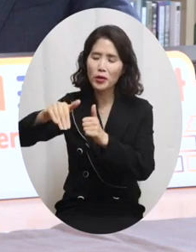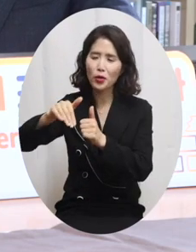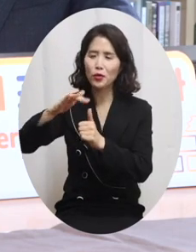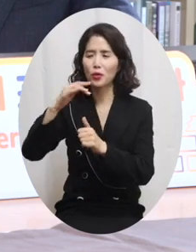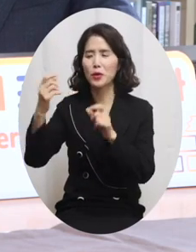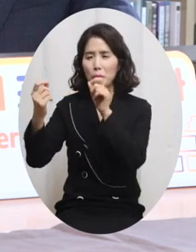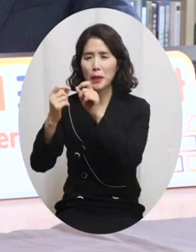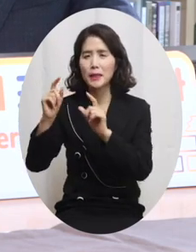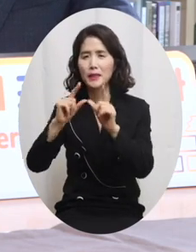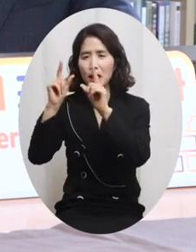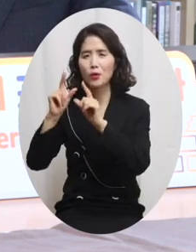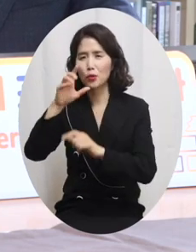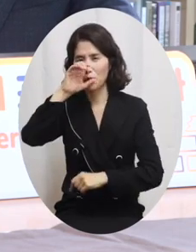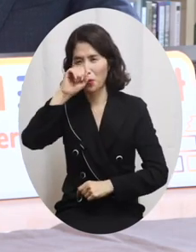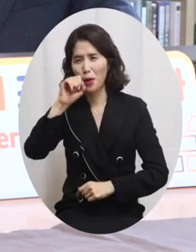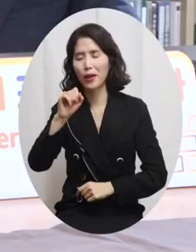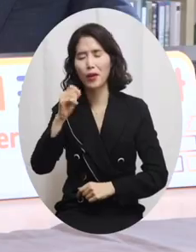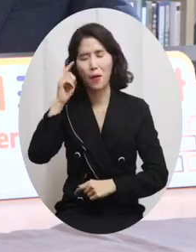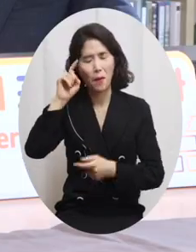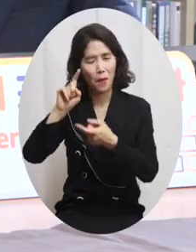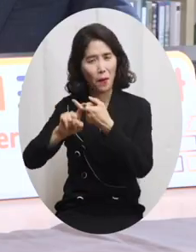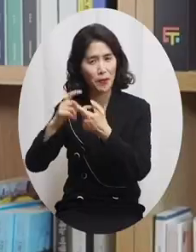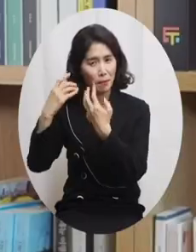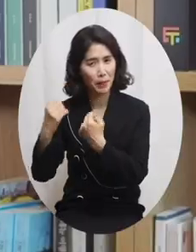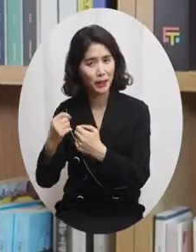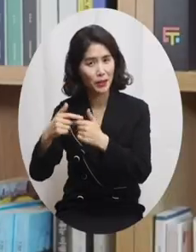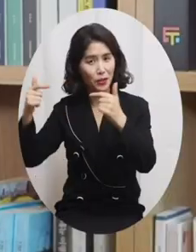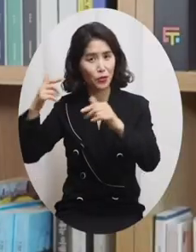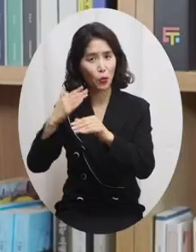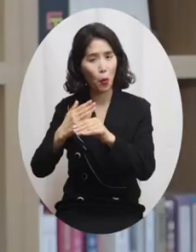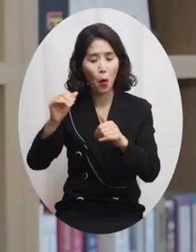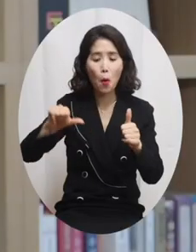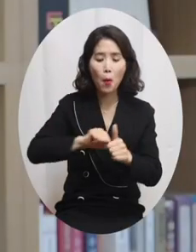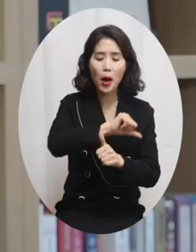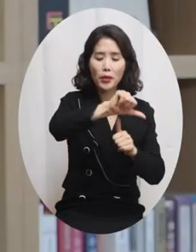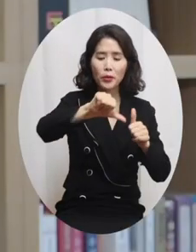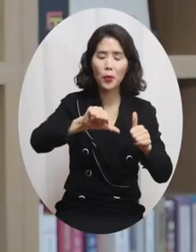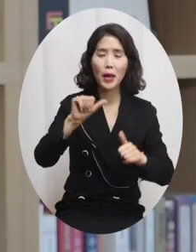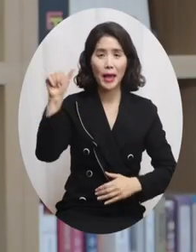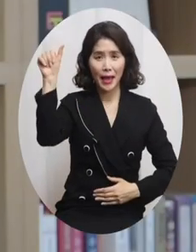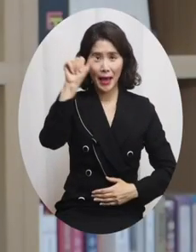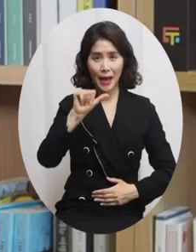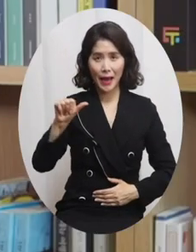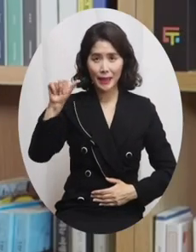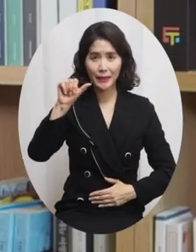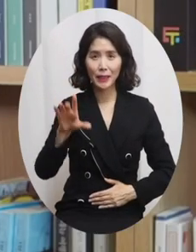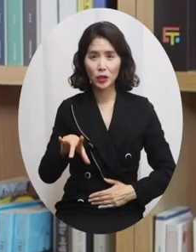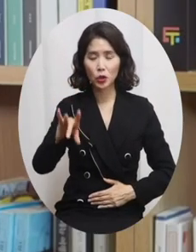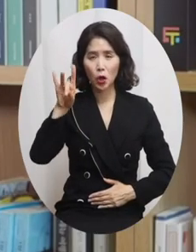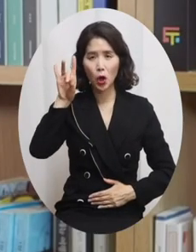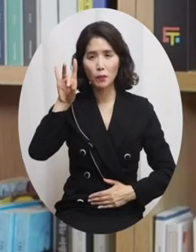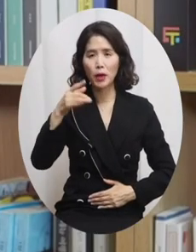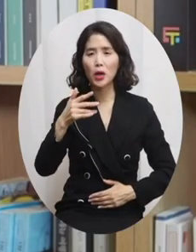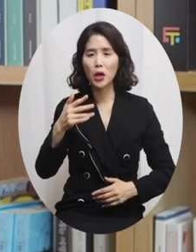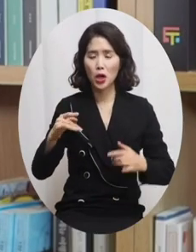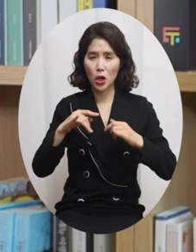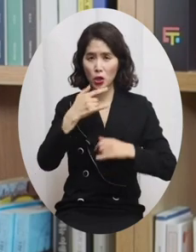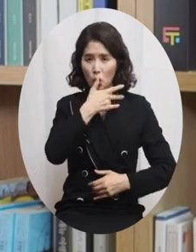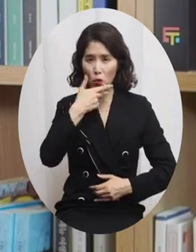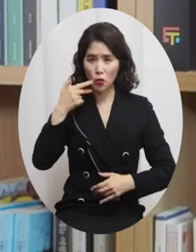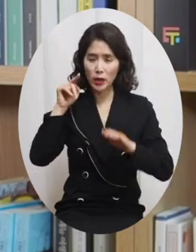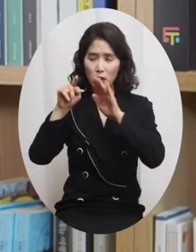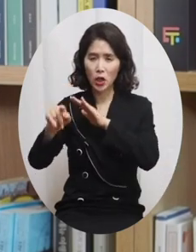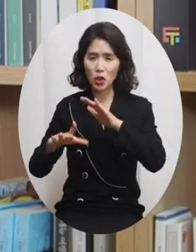요즘은 환경에 대한 관심이 굉장히 많거든요. 환경 말씀을 하니까 아시아 최초로 영국까지 가셔서